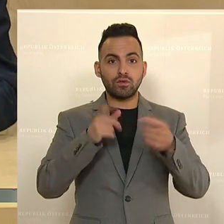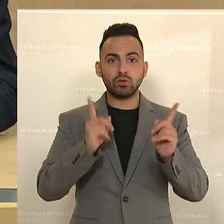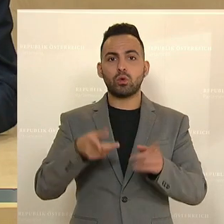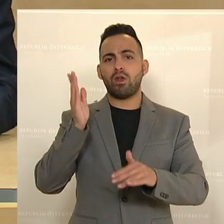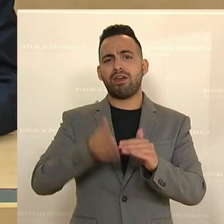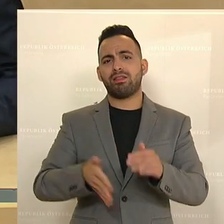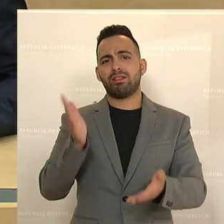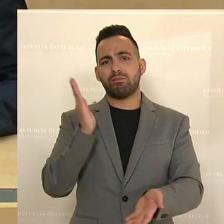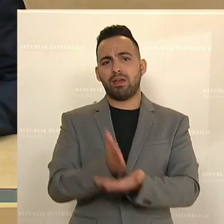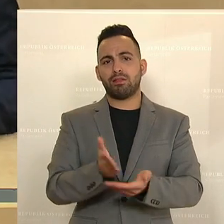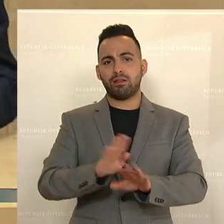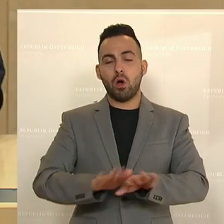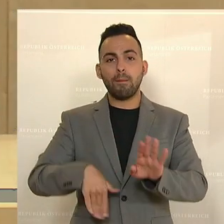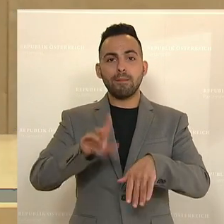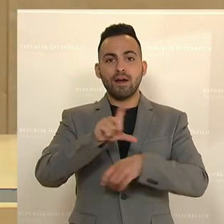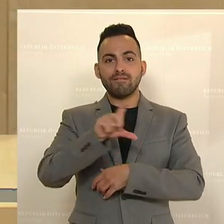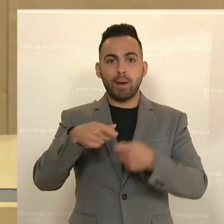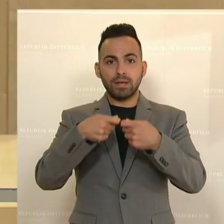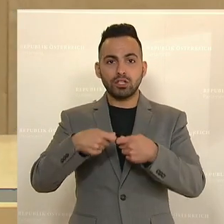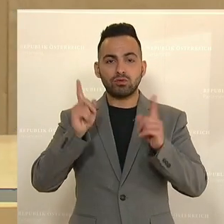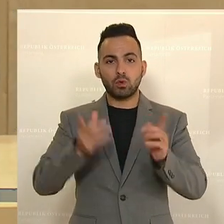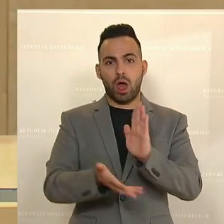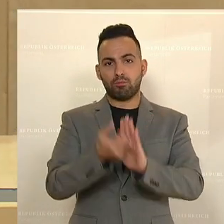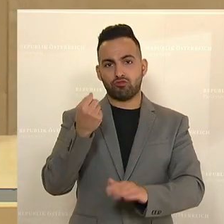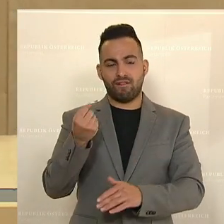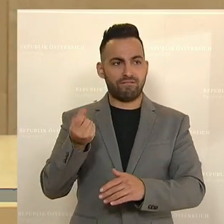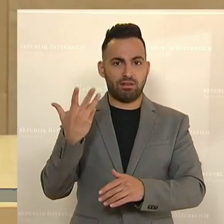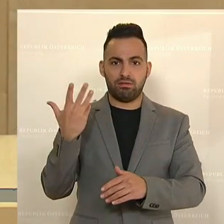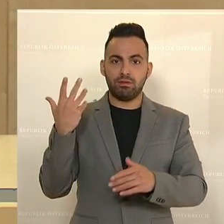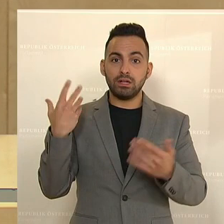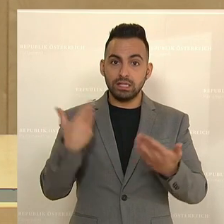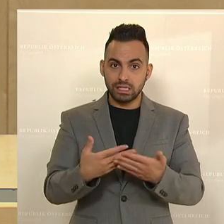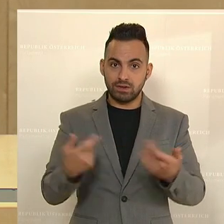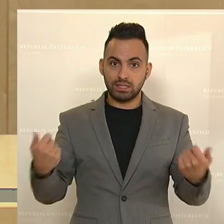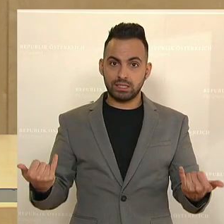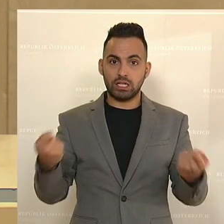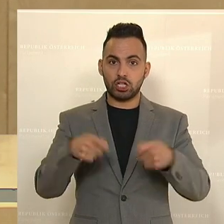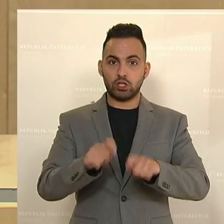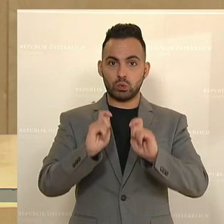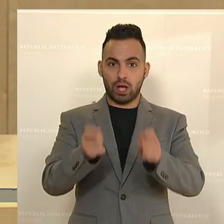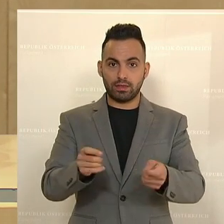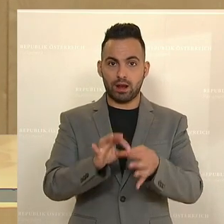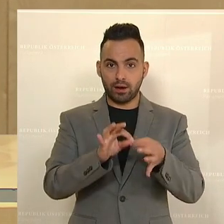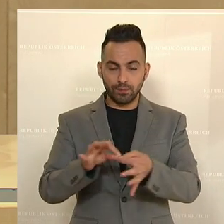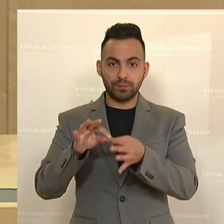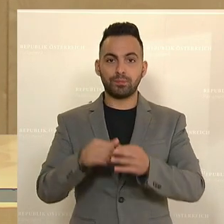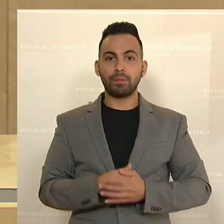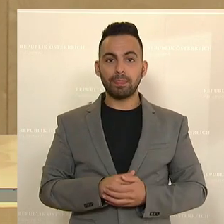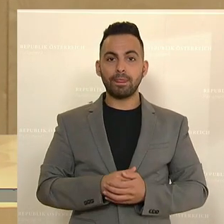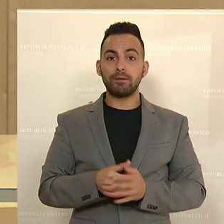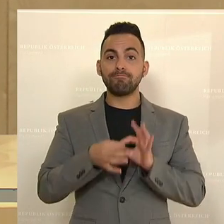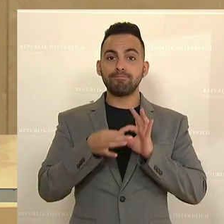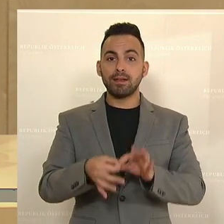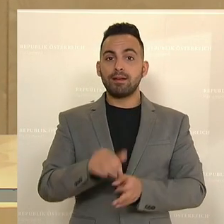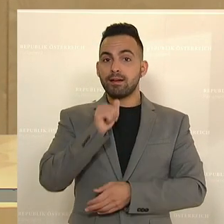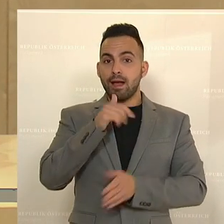endlich beendet und diese Mehrfachmitgliedschaften abgeschafft werden. Und deshalb bringe ich einen entsprechenden Entschließungsantrag ein, betreffend